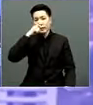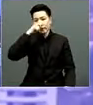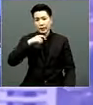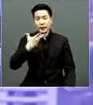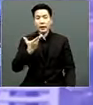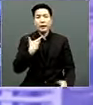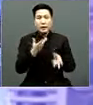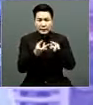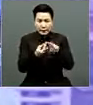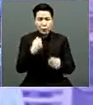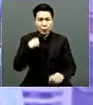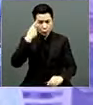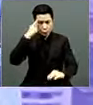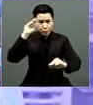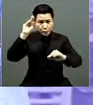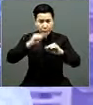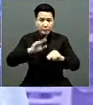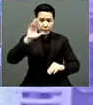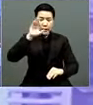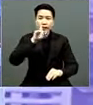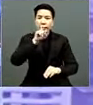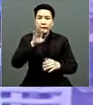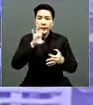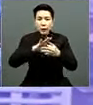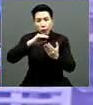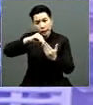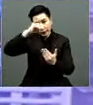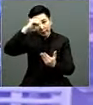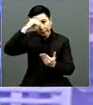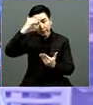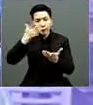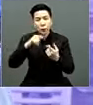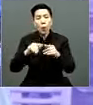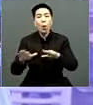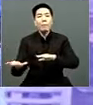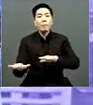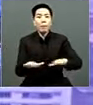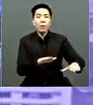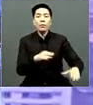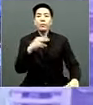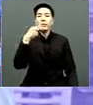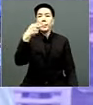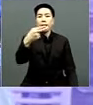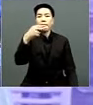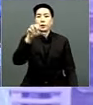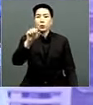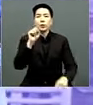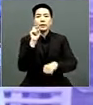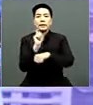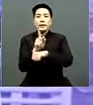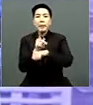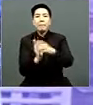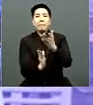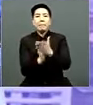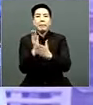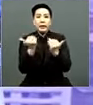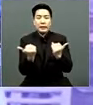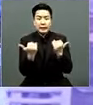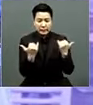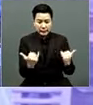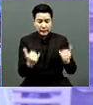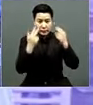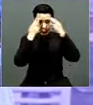อทราบรายละเอียดเพิ่มเติมนิดนึงเกี่ยวกับเรื่องของการศึกษาโดยเฉพาะเรื่องของความพร้อมของหลักสูตรการศึกษาออนไลน์ที่ตรงนี้ท่านน